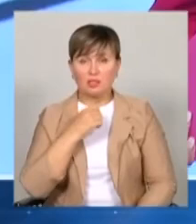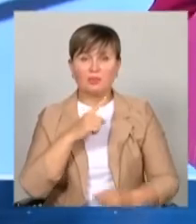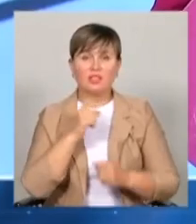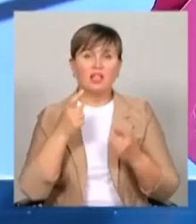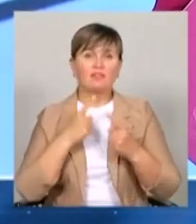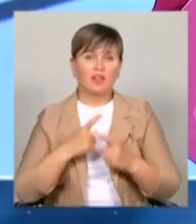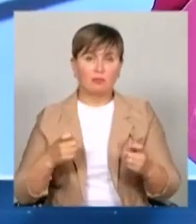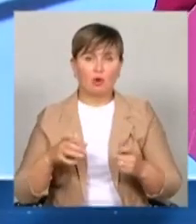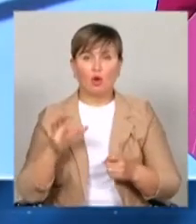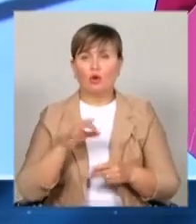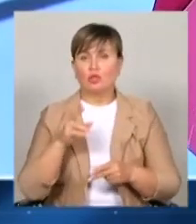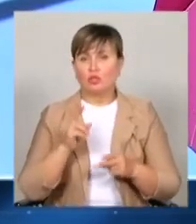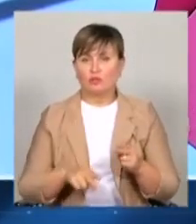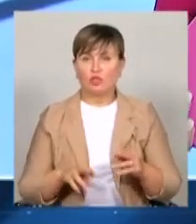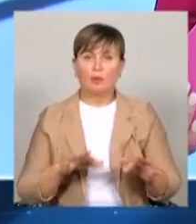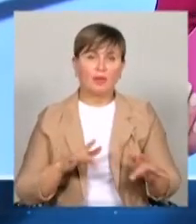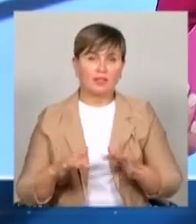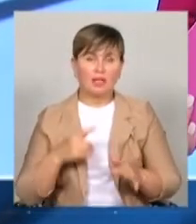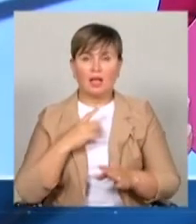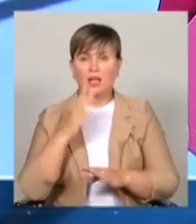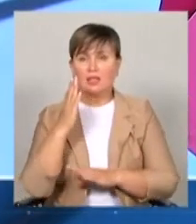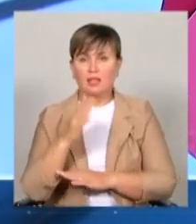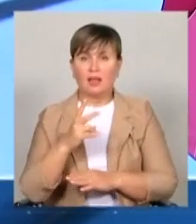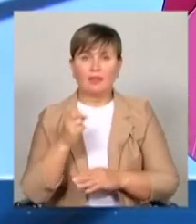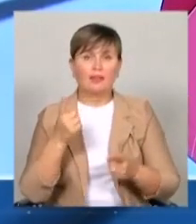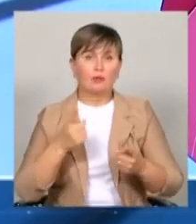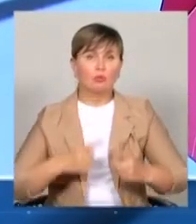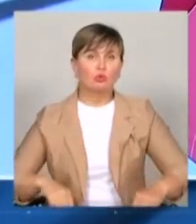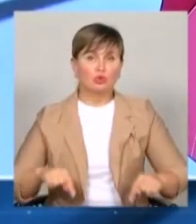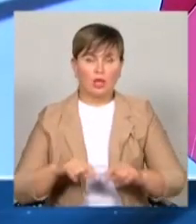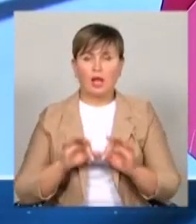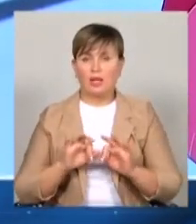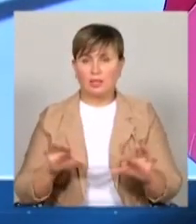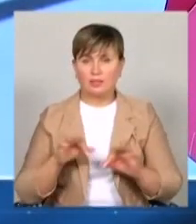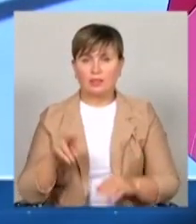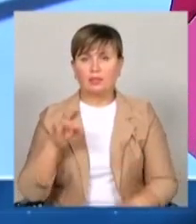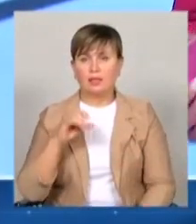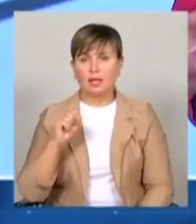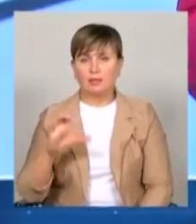информацию. О завершающемся процессе голосования на одном из участков рассказал Диас Махамбетов.